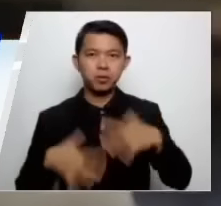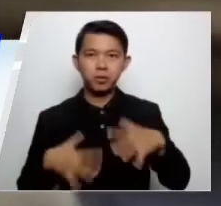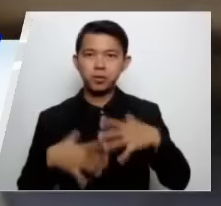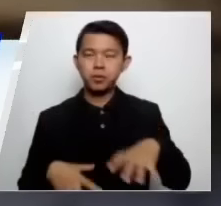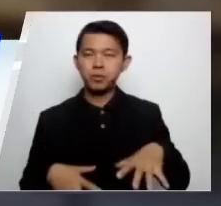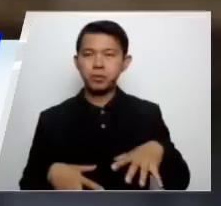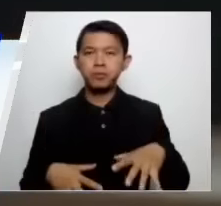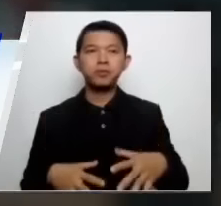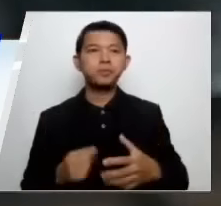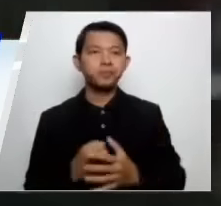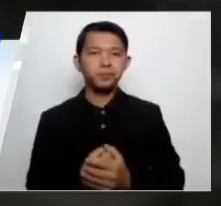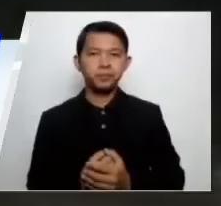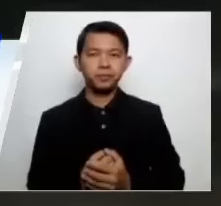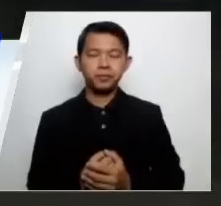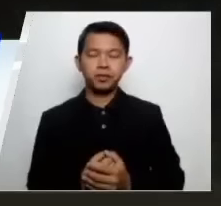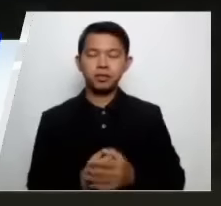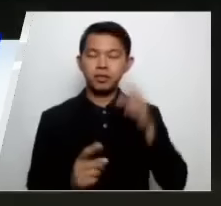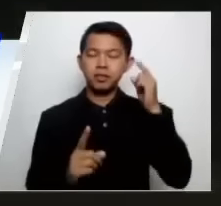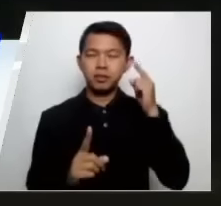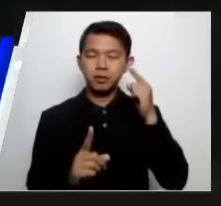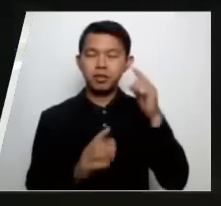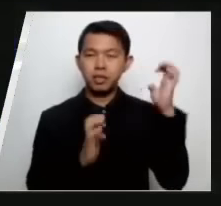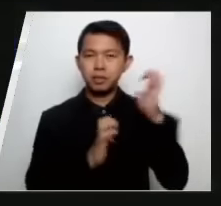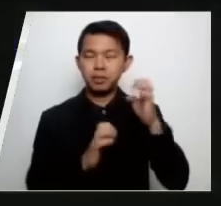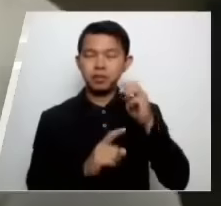ang kanyang album na Everything I Thought I Was.